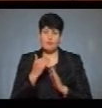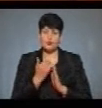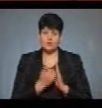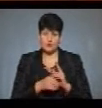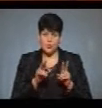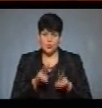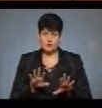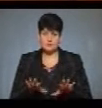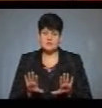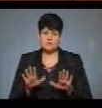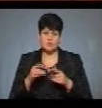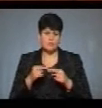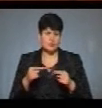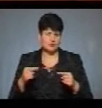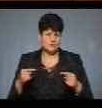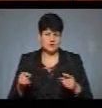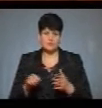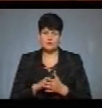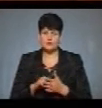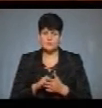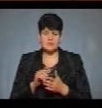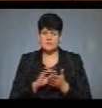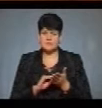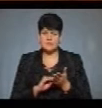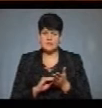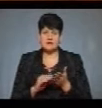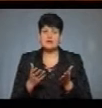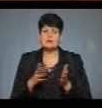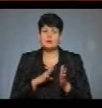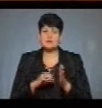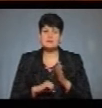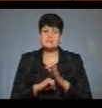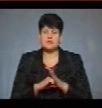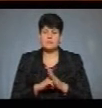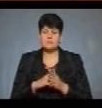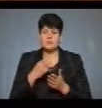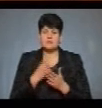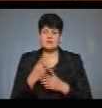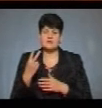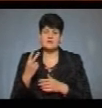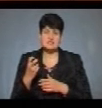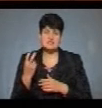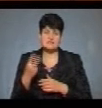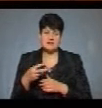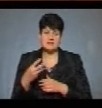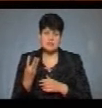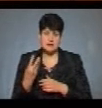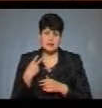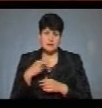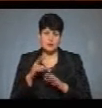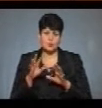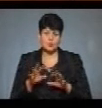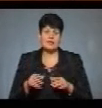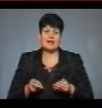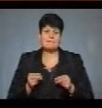огляду місця події, так і в будь-якому іншому документі не зазначено, які ж були підстави, передбачені статтею 223 Кримінального процесуального кодексу України